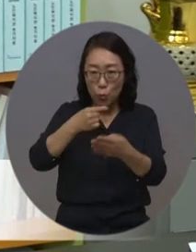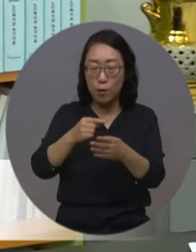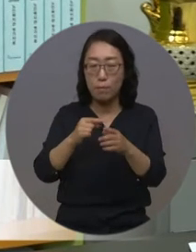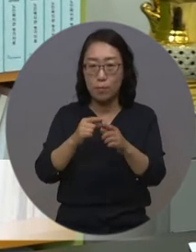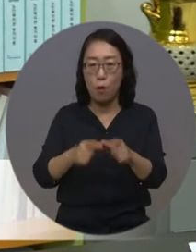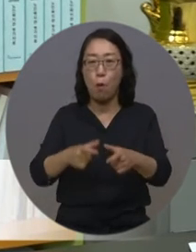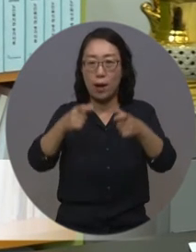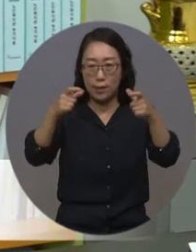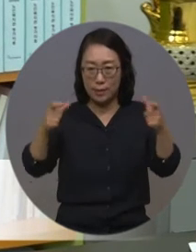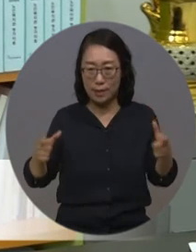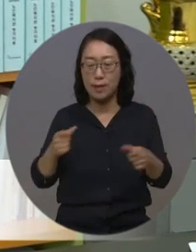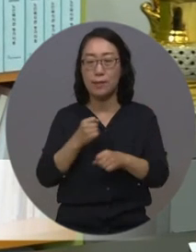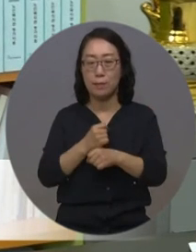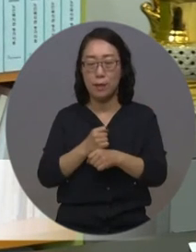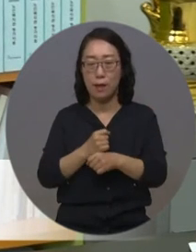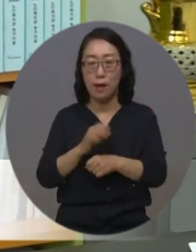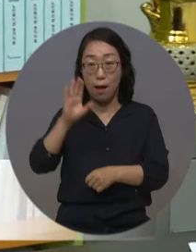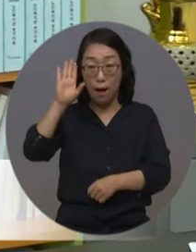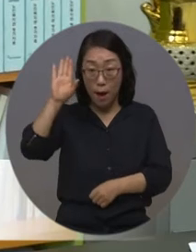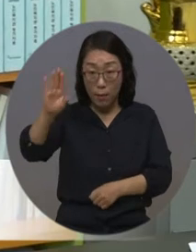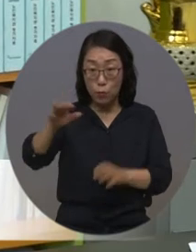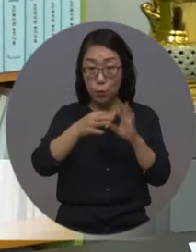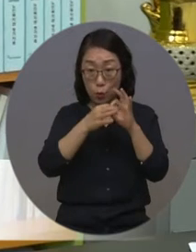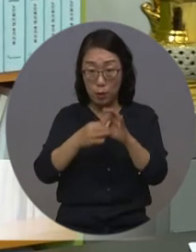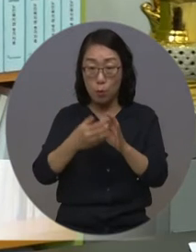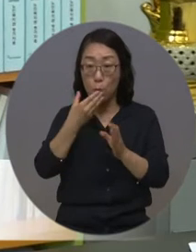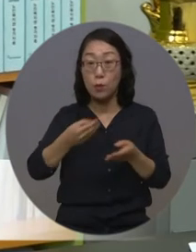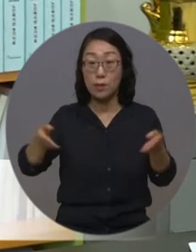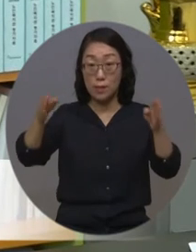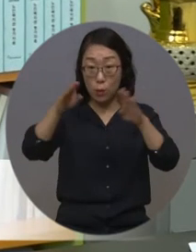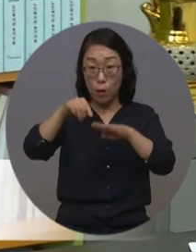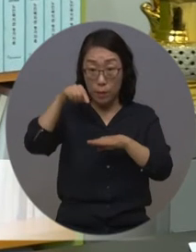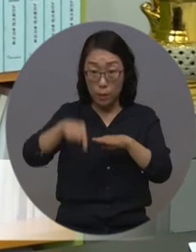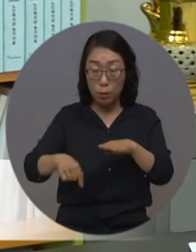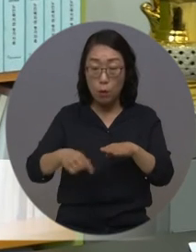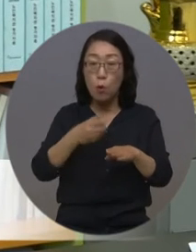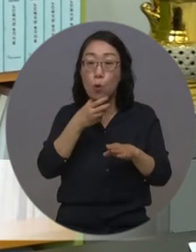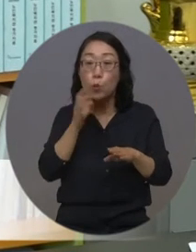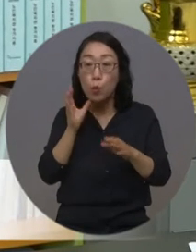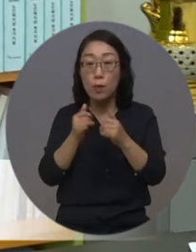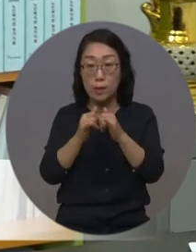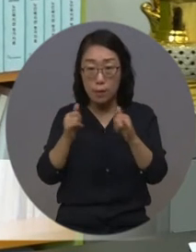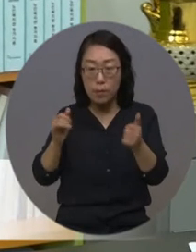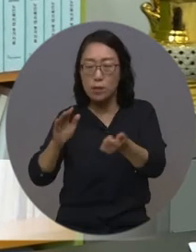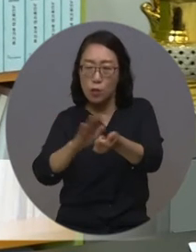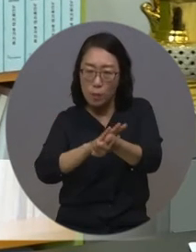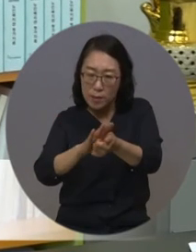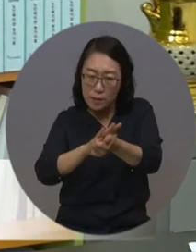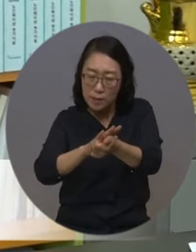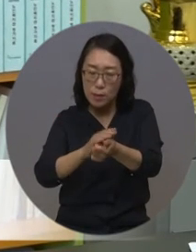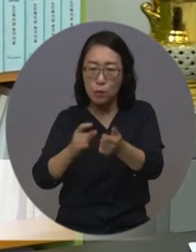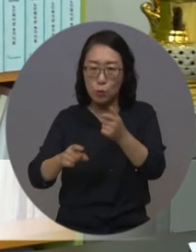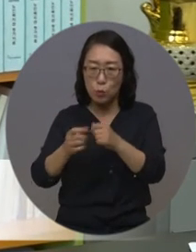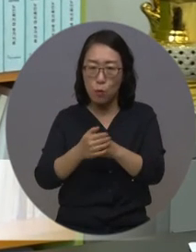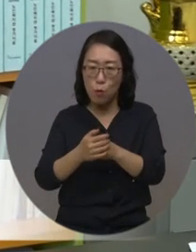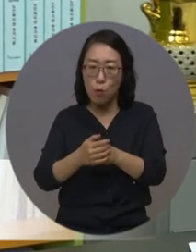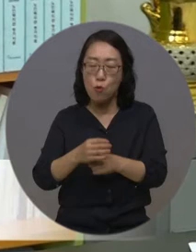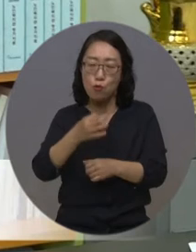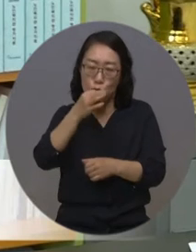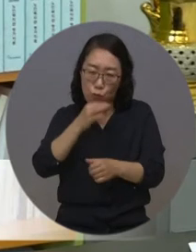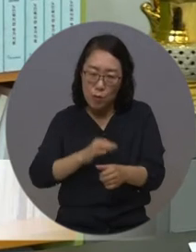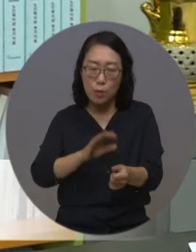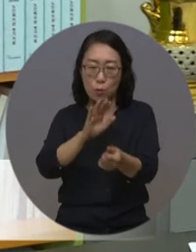하고 늘렸습니다. 앞으로도 우리 복지관은 어르신들의 복지 서비스와 권익 증진을